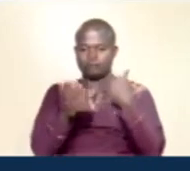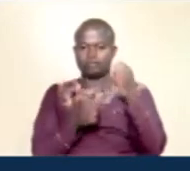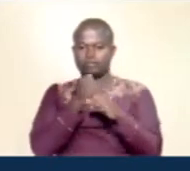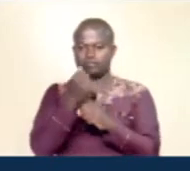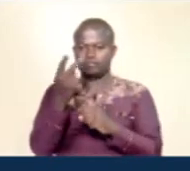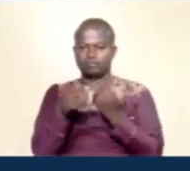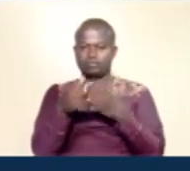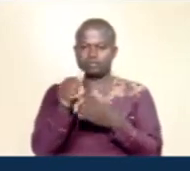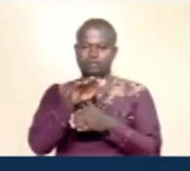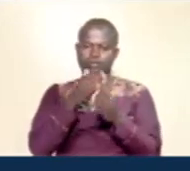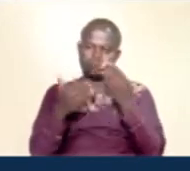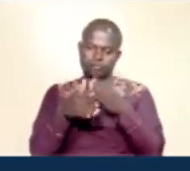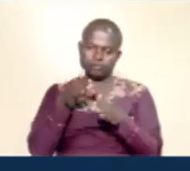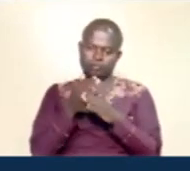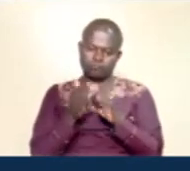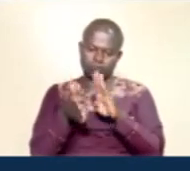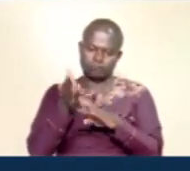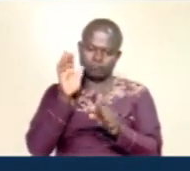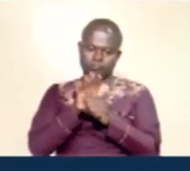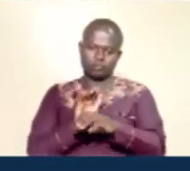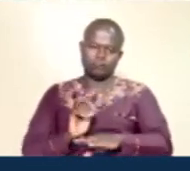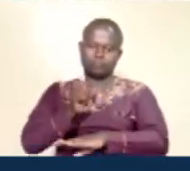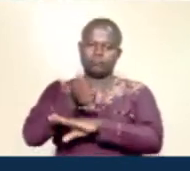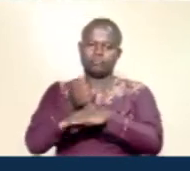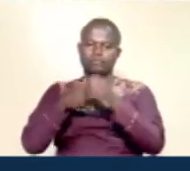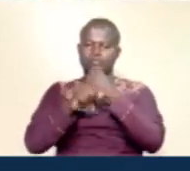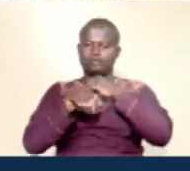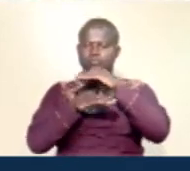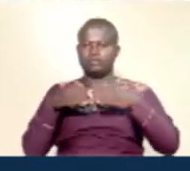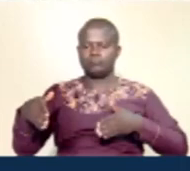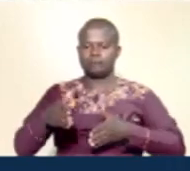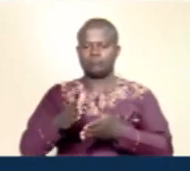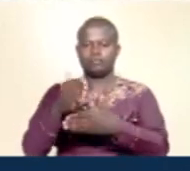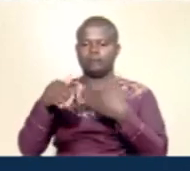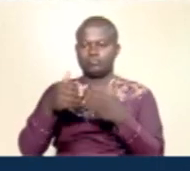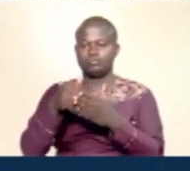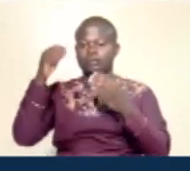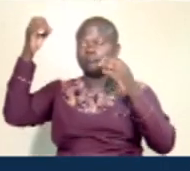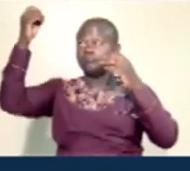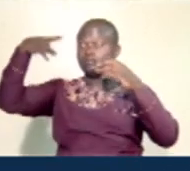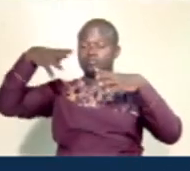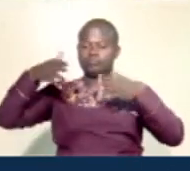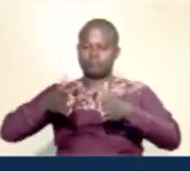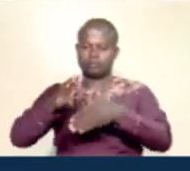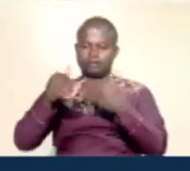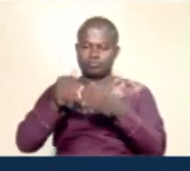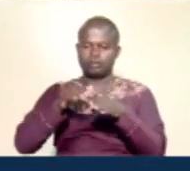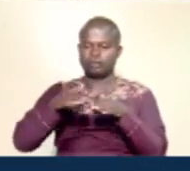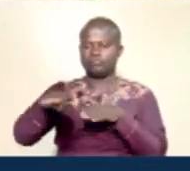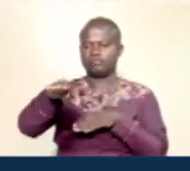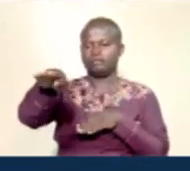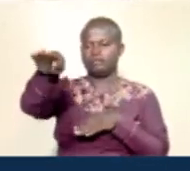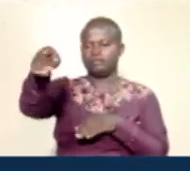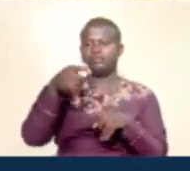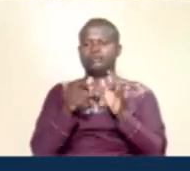yuzuye yubaka ryayo rikaba ryaranihutishije ishyirwaho ry'ibindi bikorwa remezo birimo imihanda ya kaburimbo n'amatara ku mihanda. Byose byerekeza aho yubatse ariko